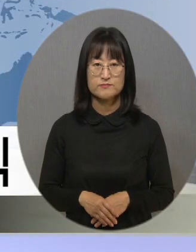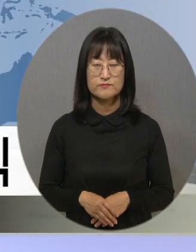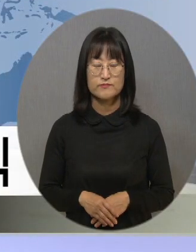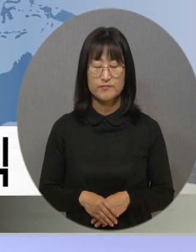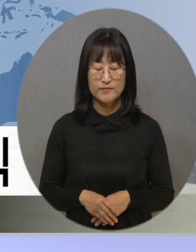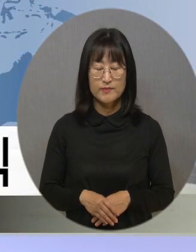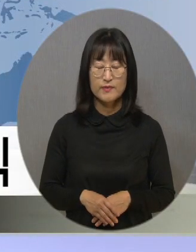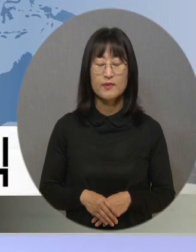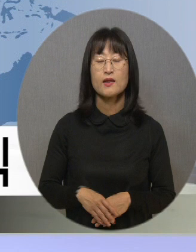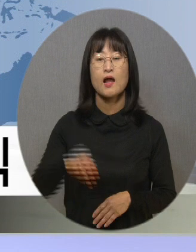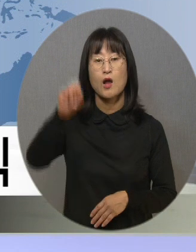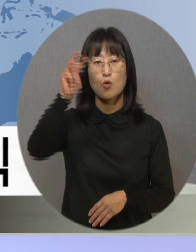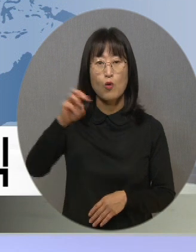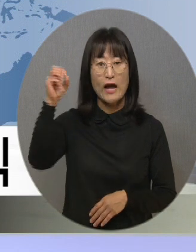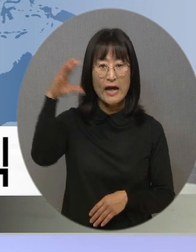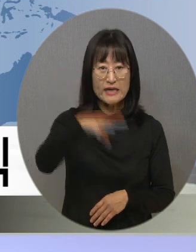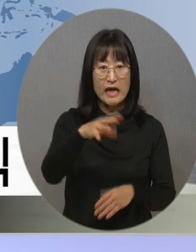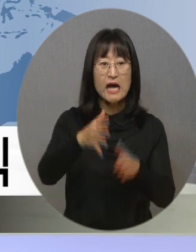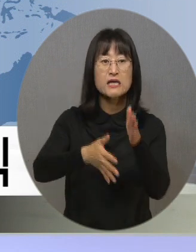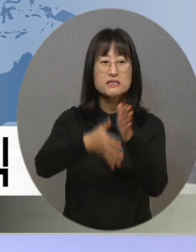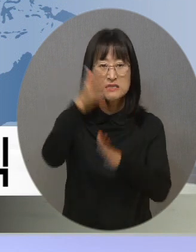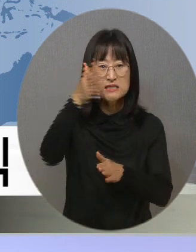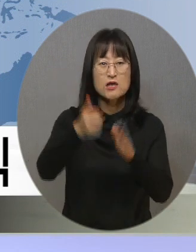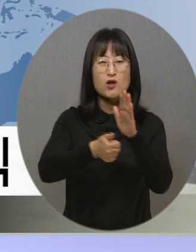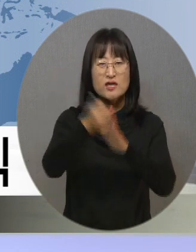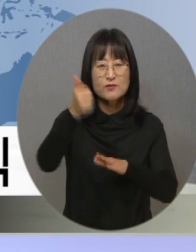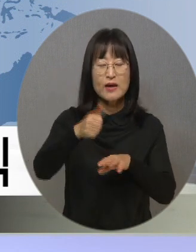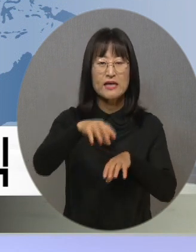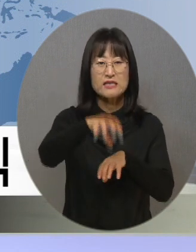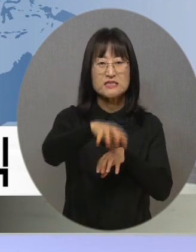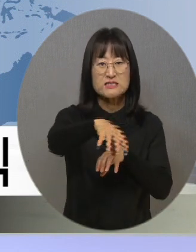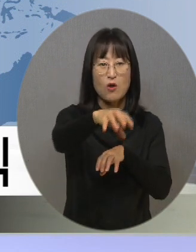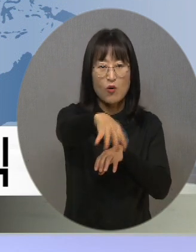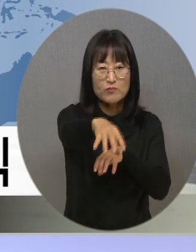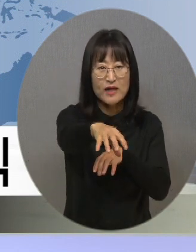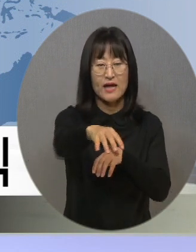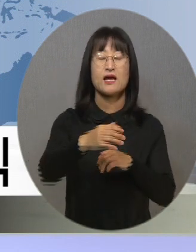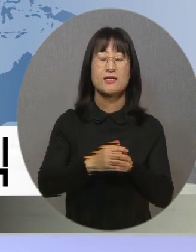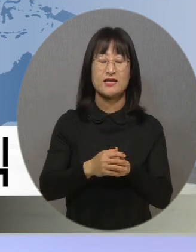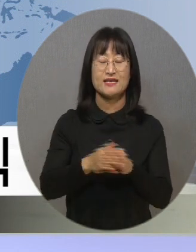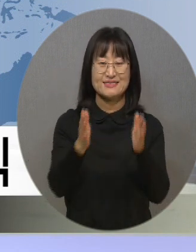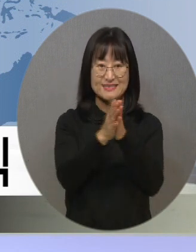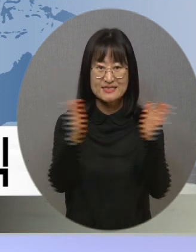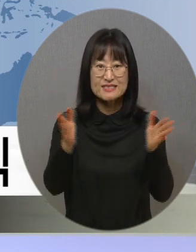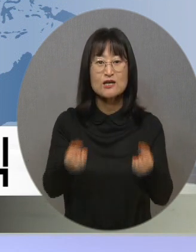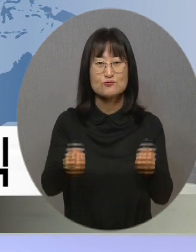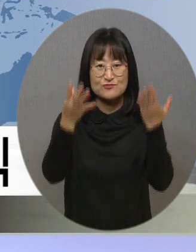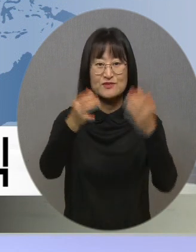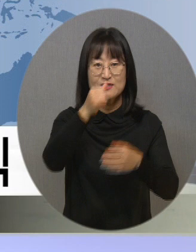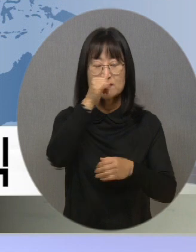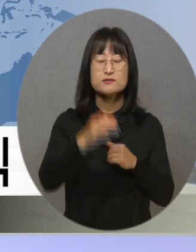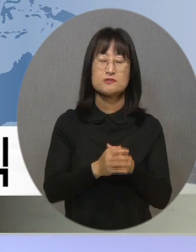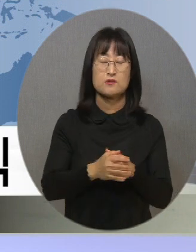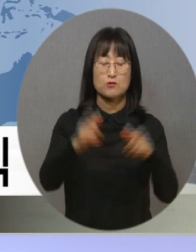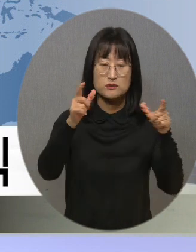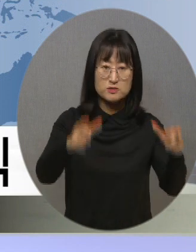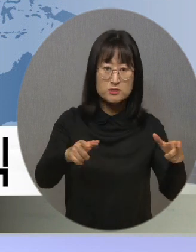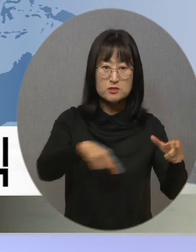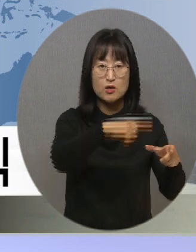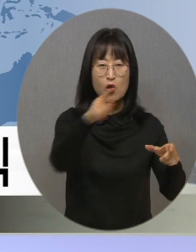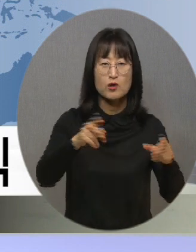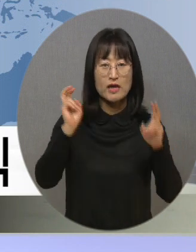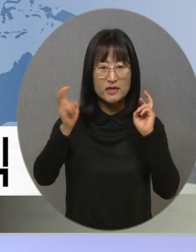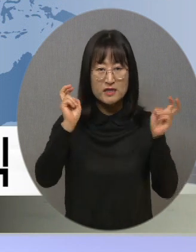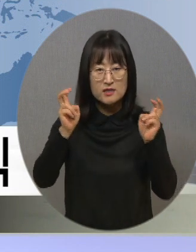광양시가 희망의 징검다리 사업 발대식을 가졌습니다. 이 사업은 광양시를 비롯해 지역의 기업과 기관,